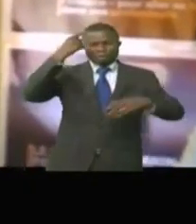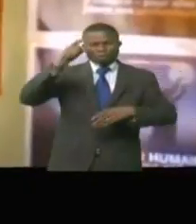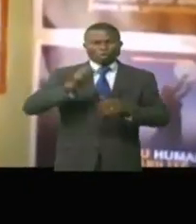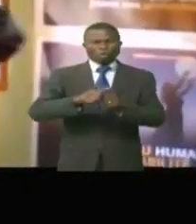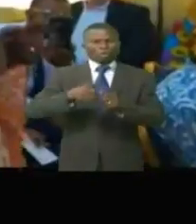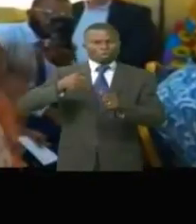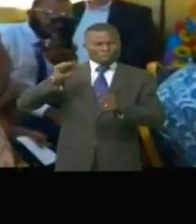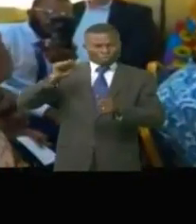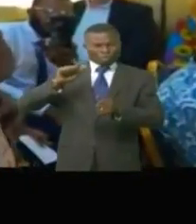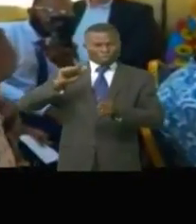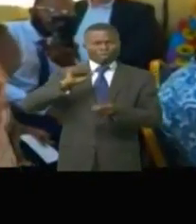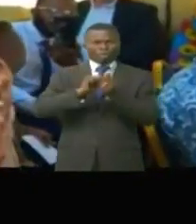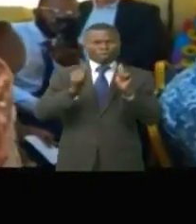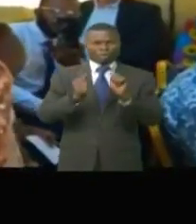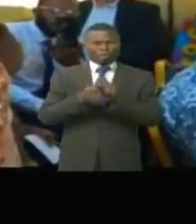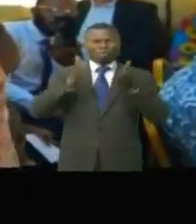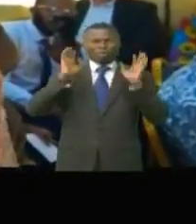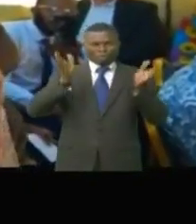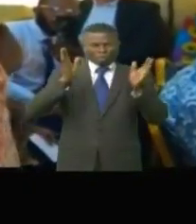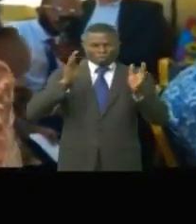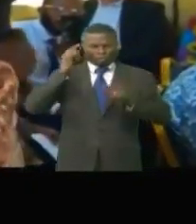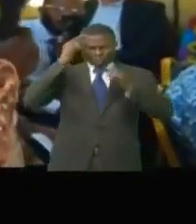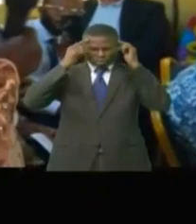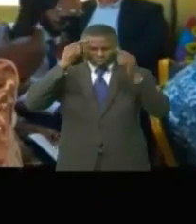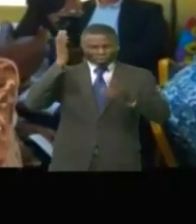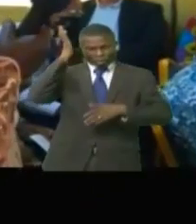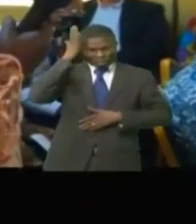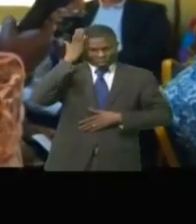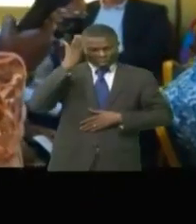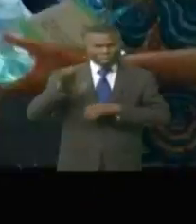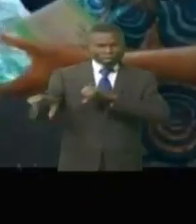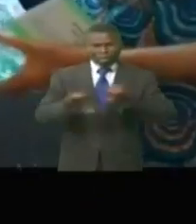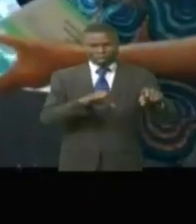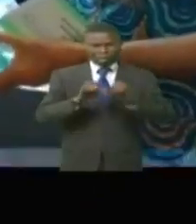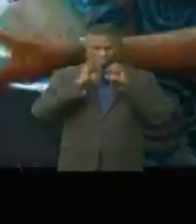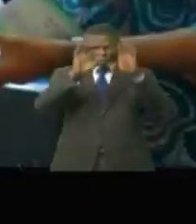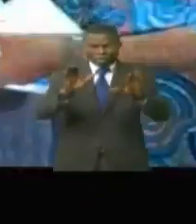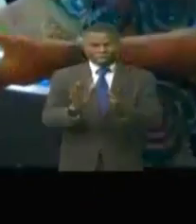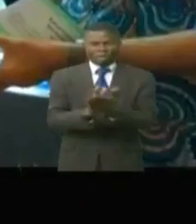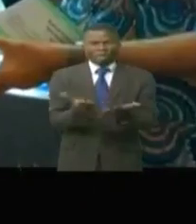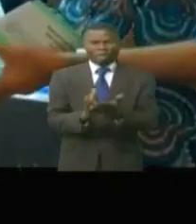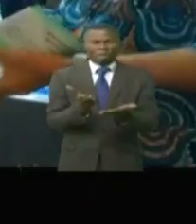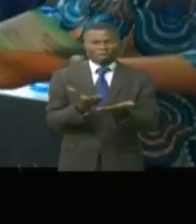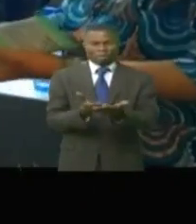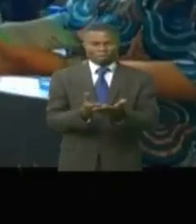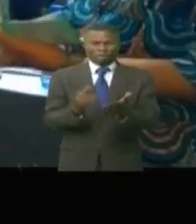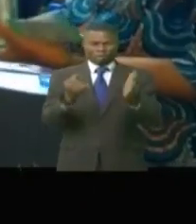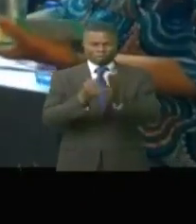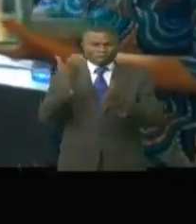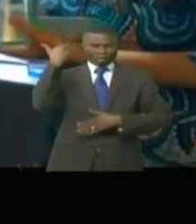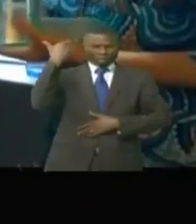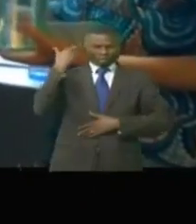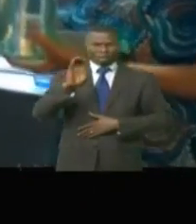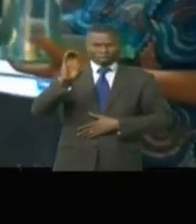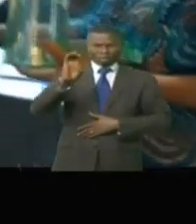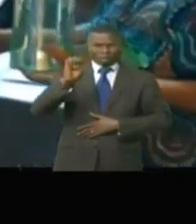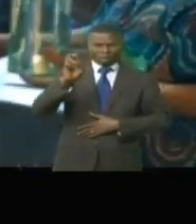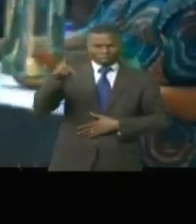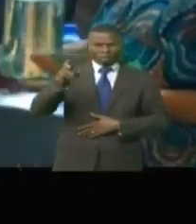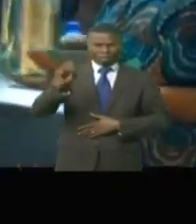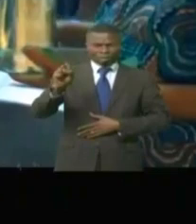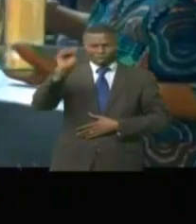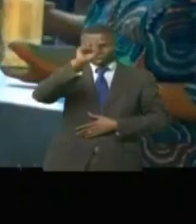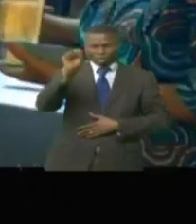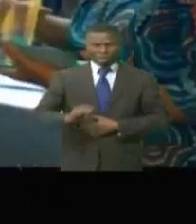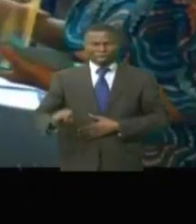d'éviter les formes les plus graves du traumatisme. Au cours de la cérémonie du baptême de ses livres, le week-end dernier au CEPAS dans la commune de la